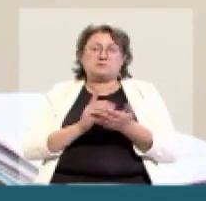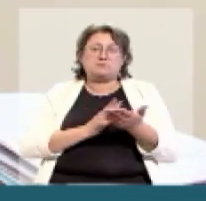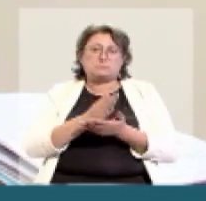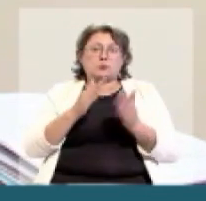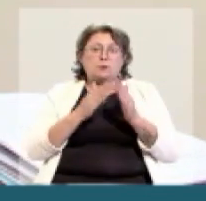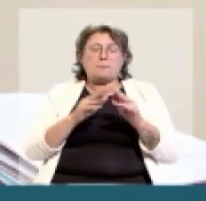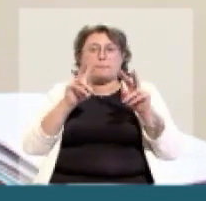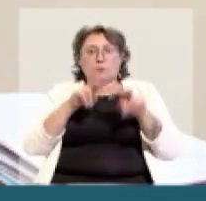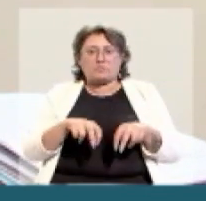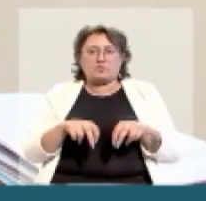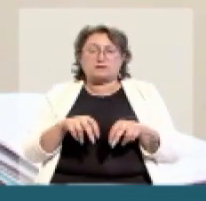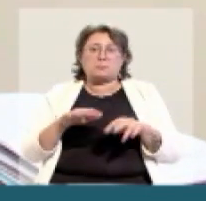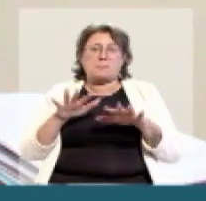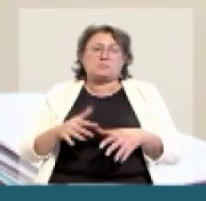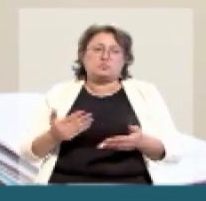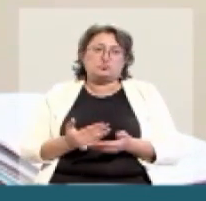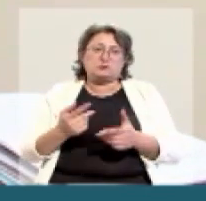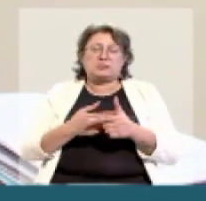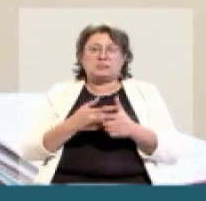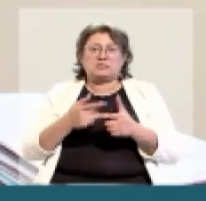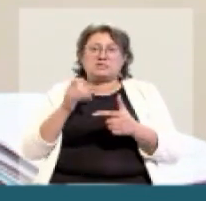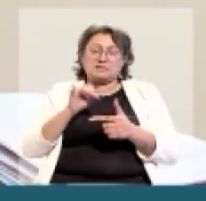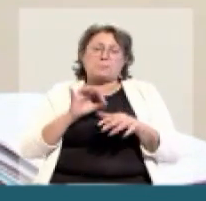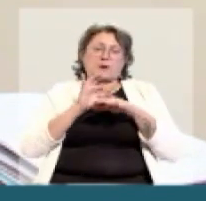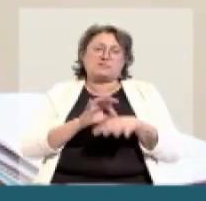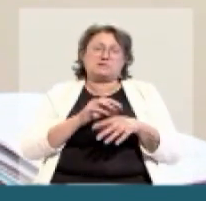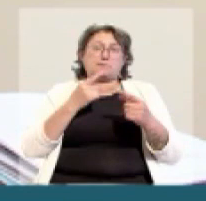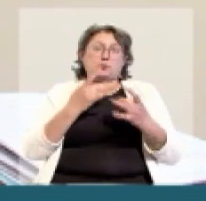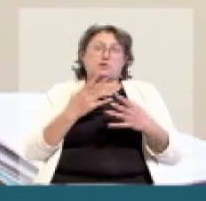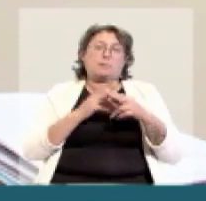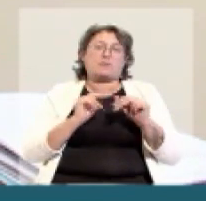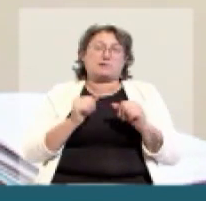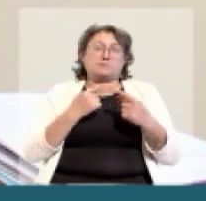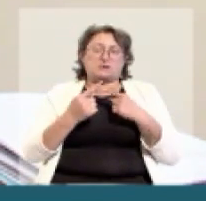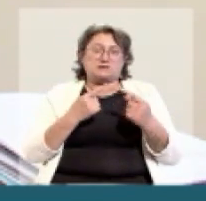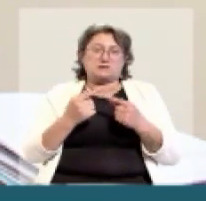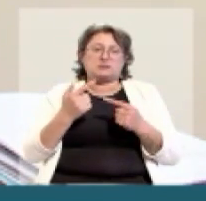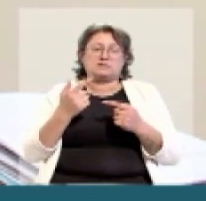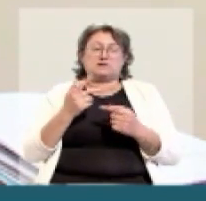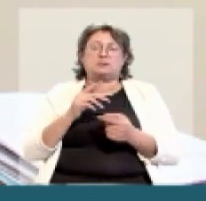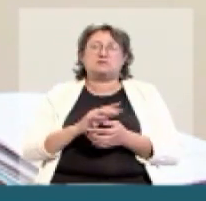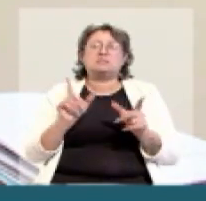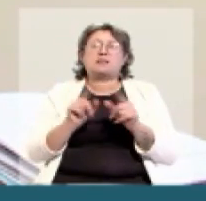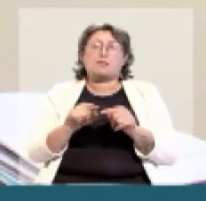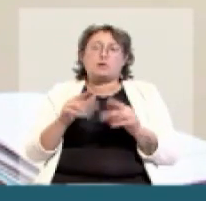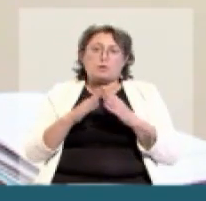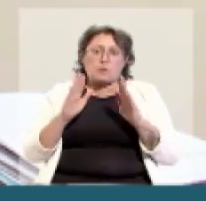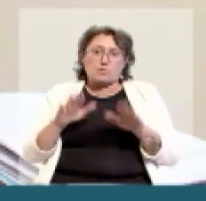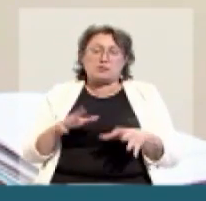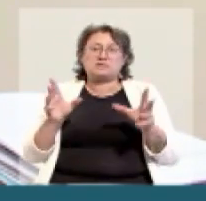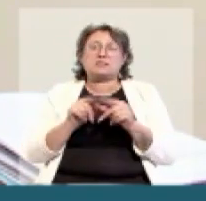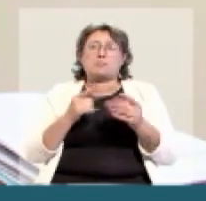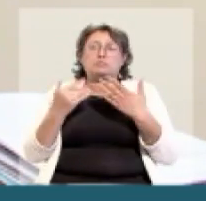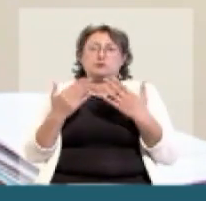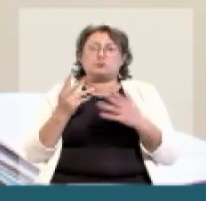домой, проверить его по месту жительства и, соответственно, провести с ним профилактическую беседу. Непосредственно, с кем он находится дома, с кем он